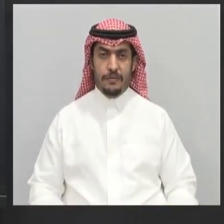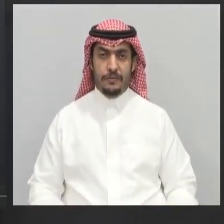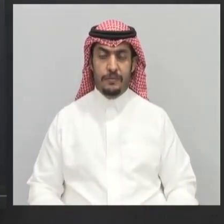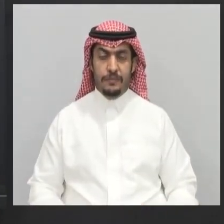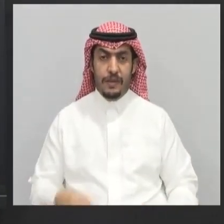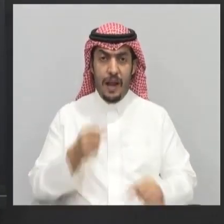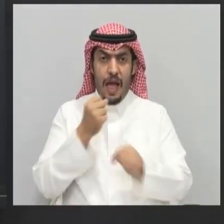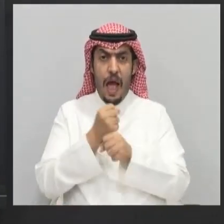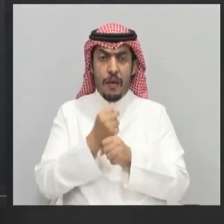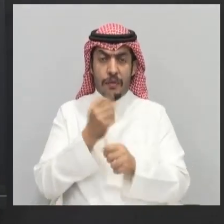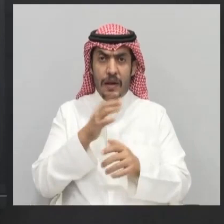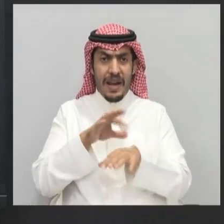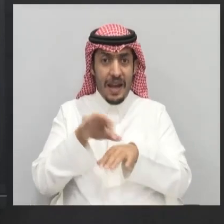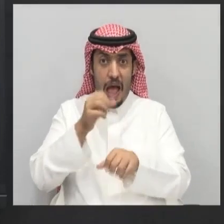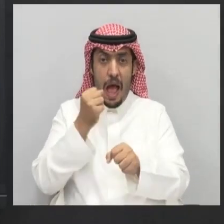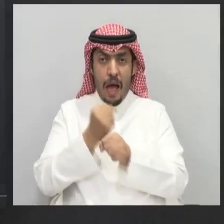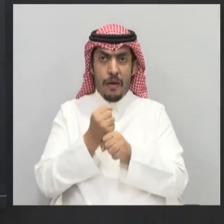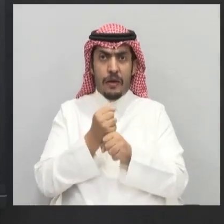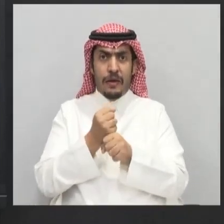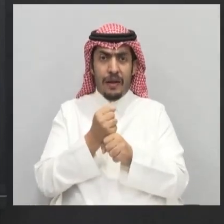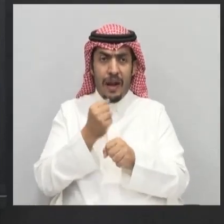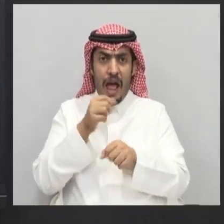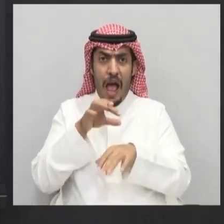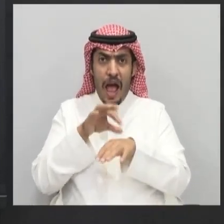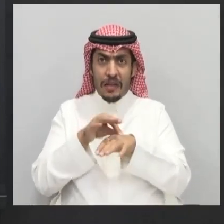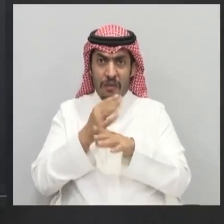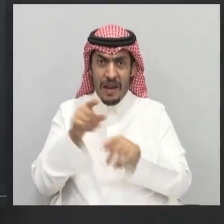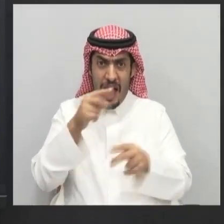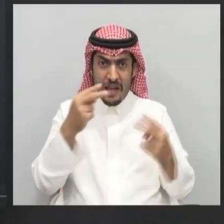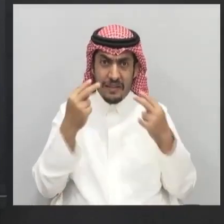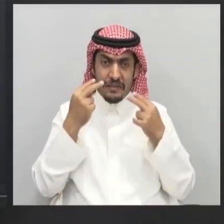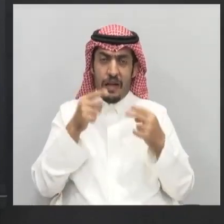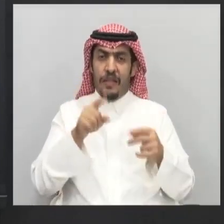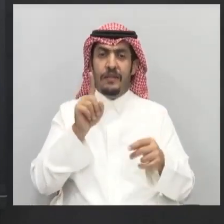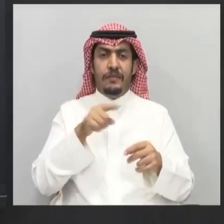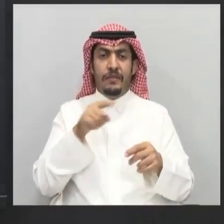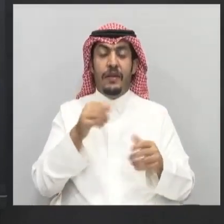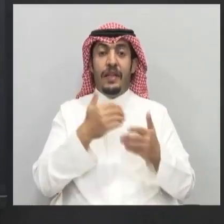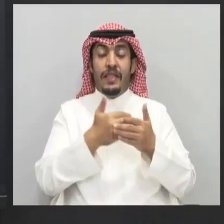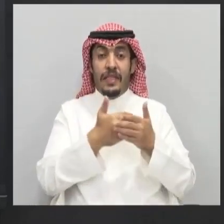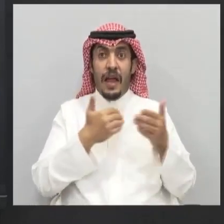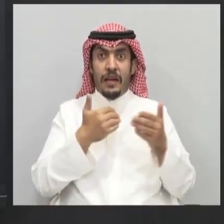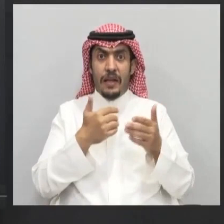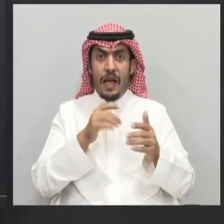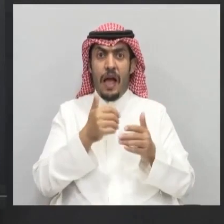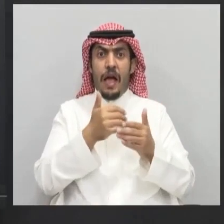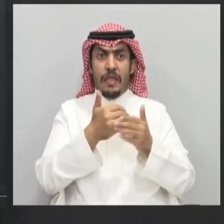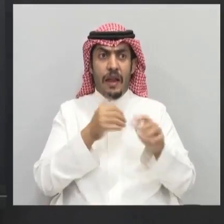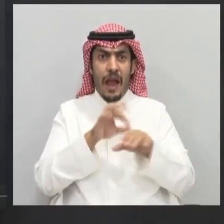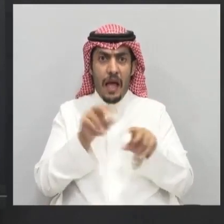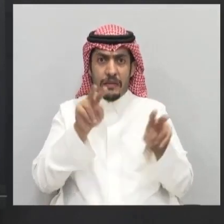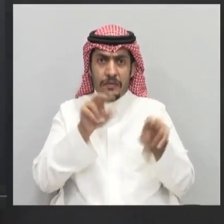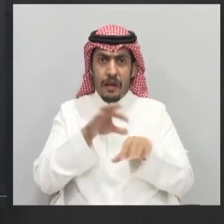فالعمل لاجل الناس رياء وكذلك ترك العمل لاجل الناس رياء